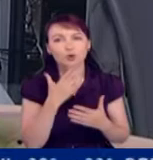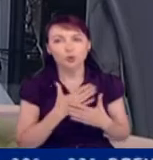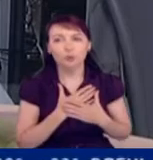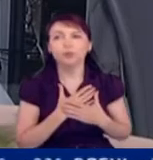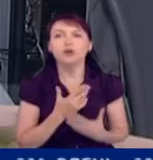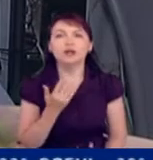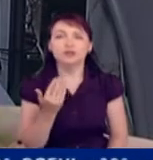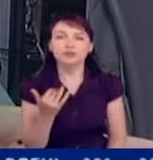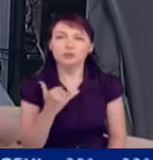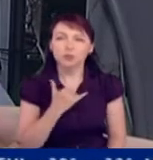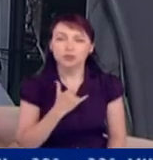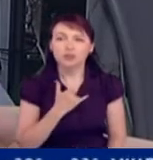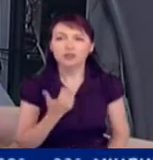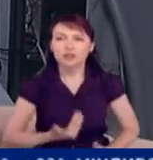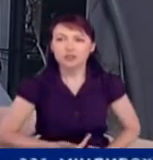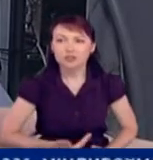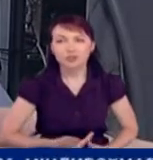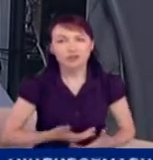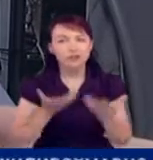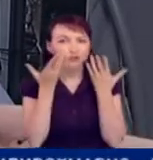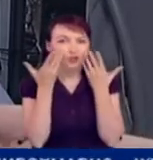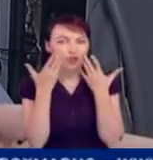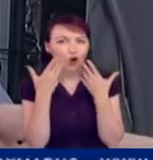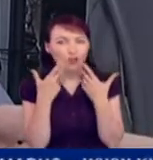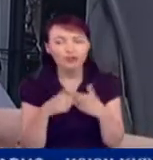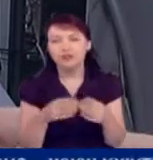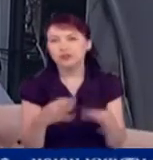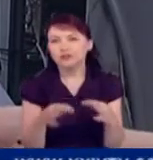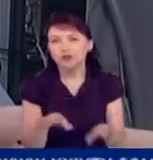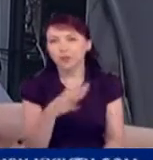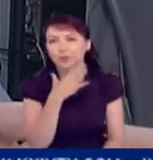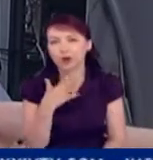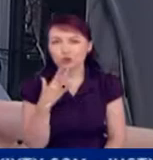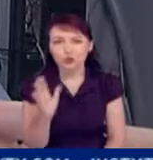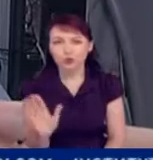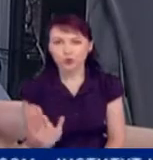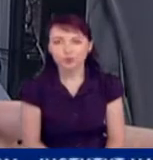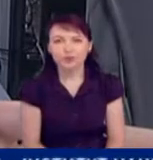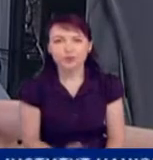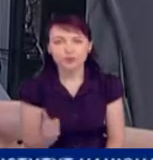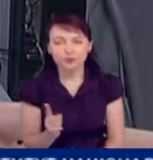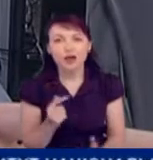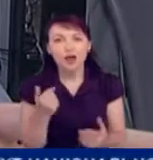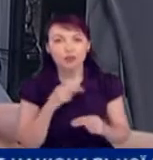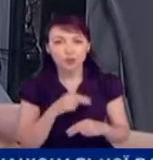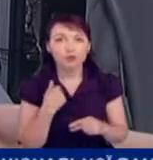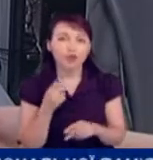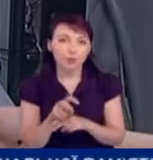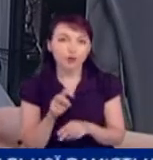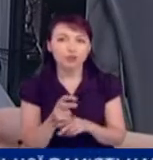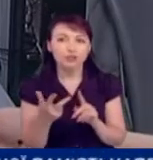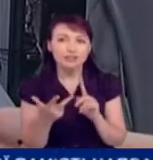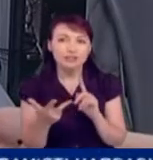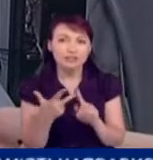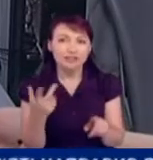нас живе в шоколаді, можна так сказати, дозволяємо багато чого. А на роботу я з ним вже приходжу